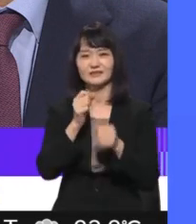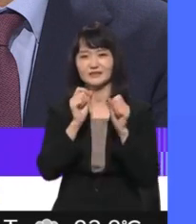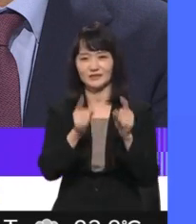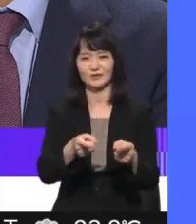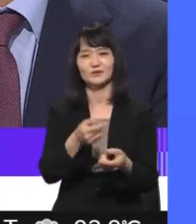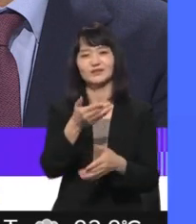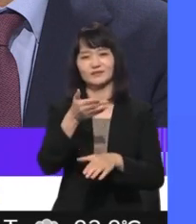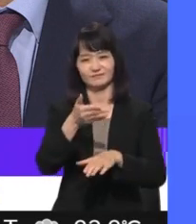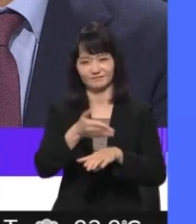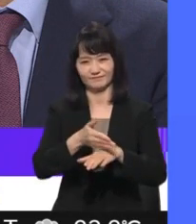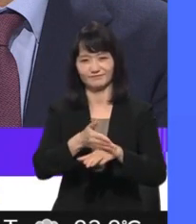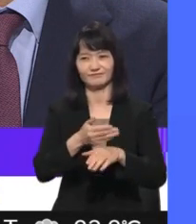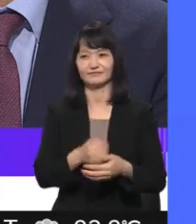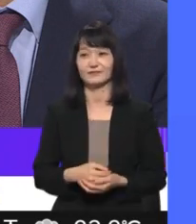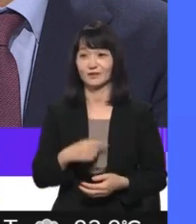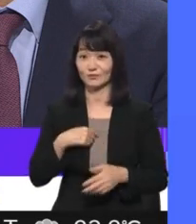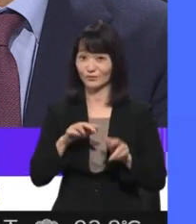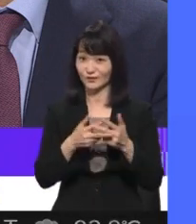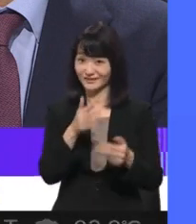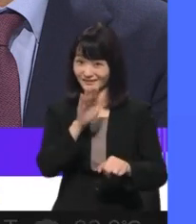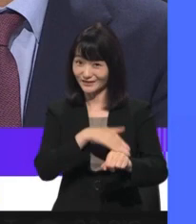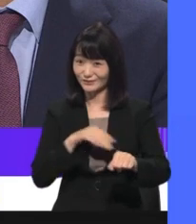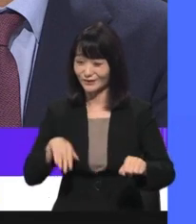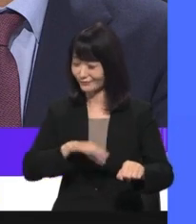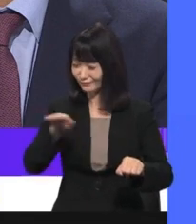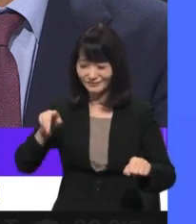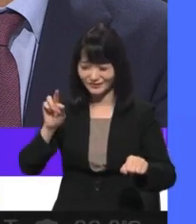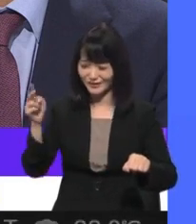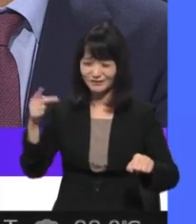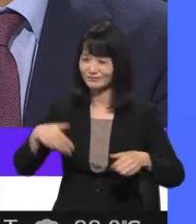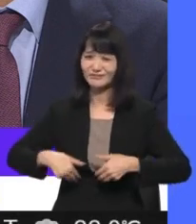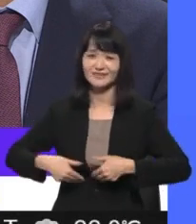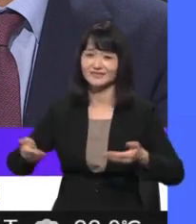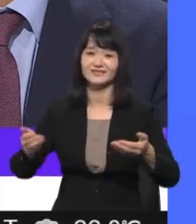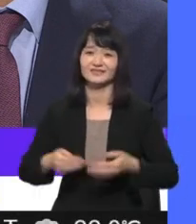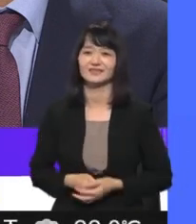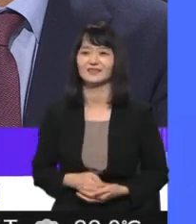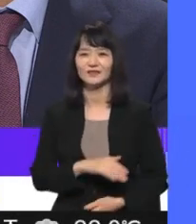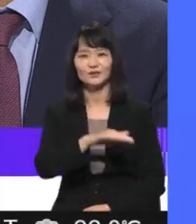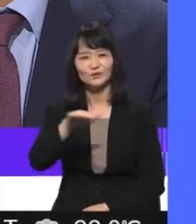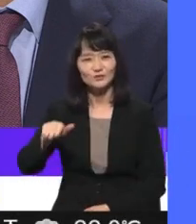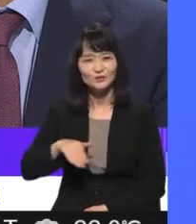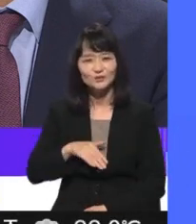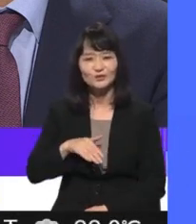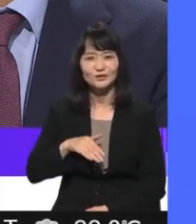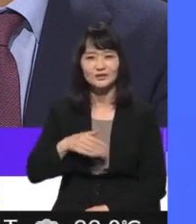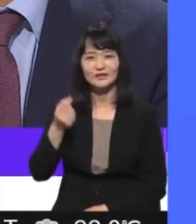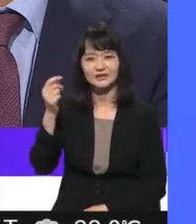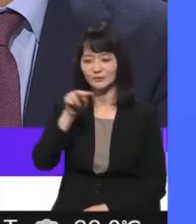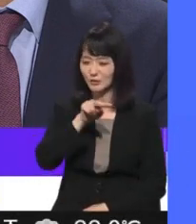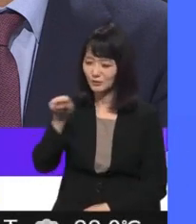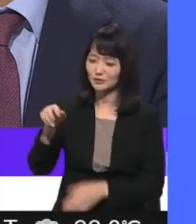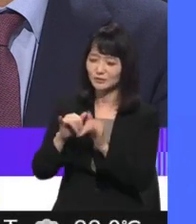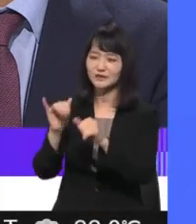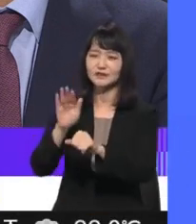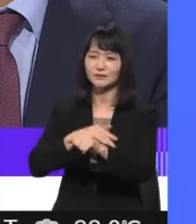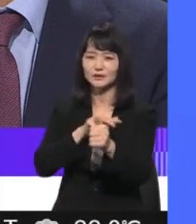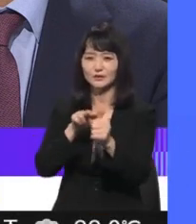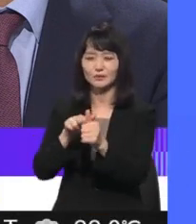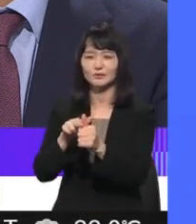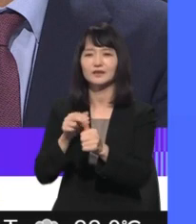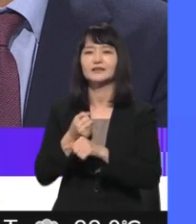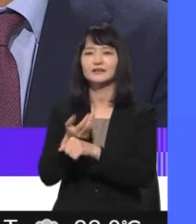알겠습니다 분이 잘못한 걸 우리가 정직할 꾼 없었어서 물론 저희들도 다시 시청자 분들의 잘못된 정보가 전달 됐기 때문 에 이 절을